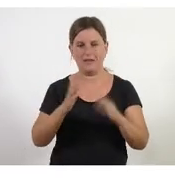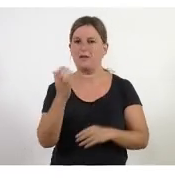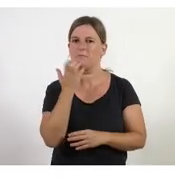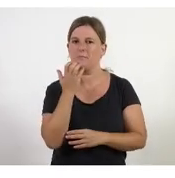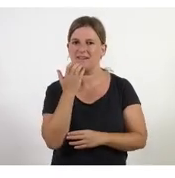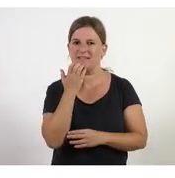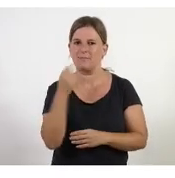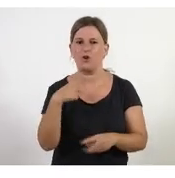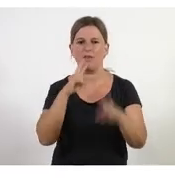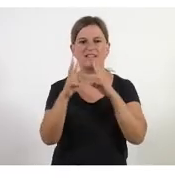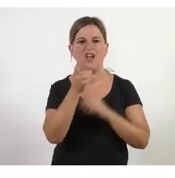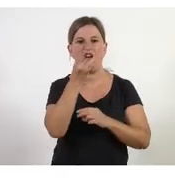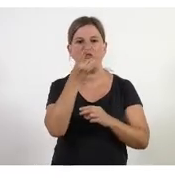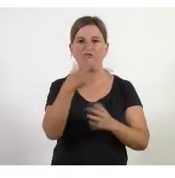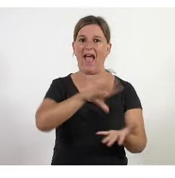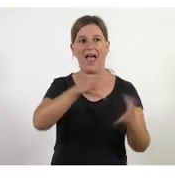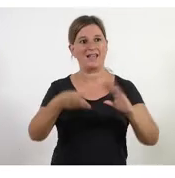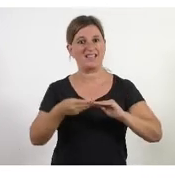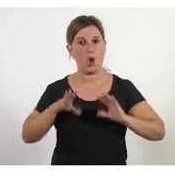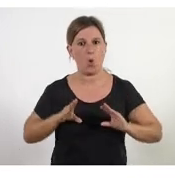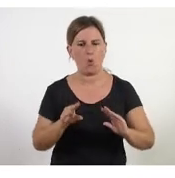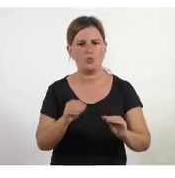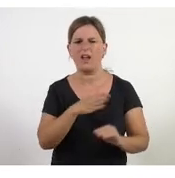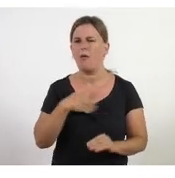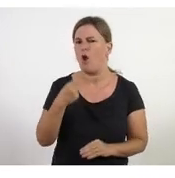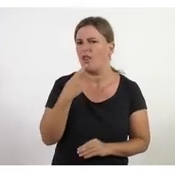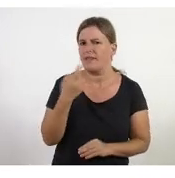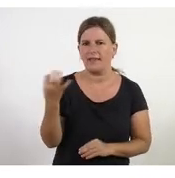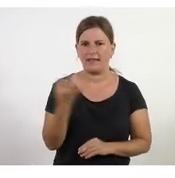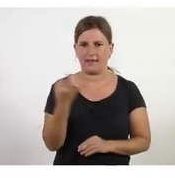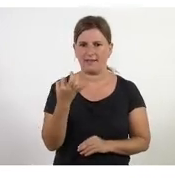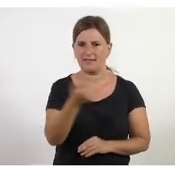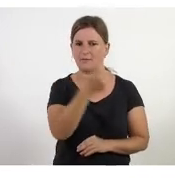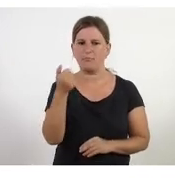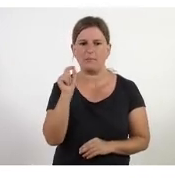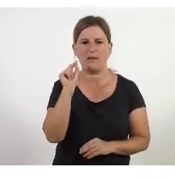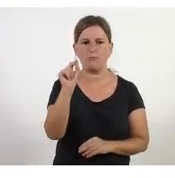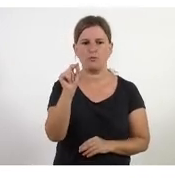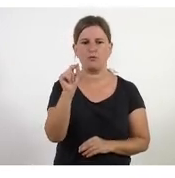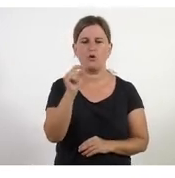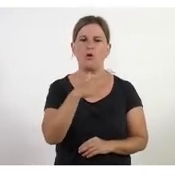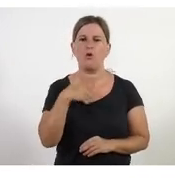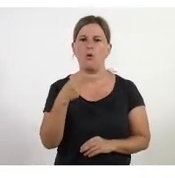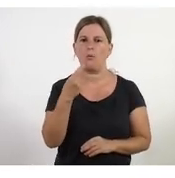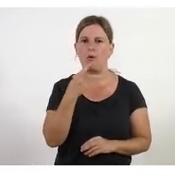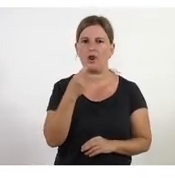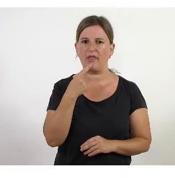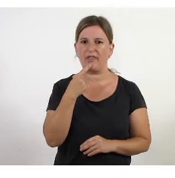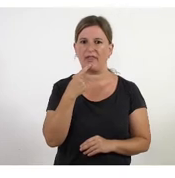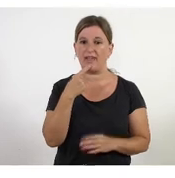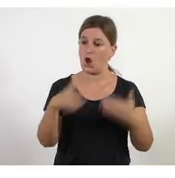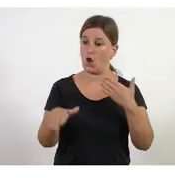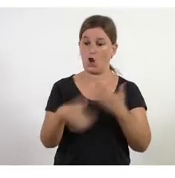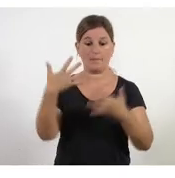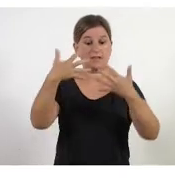de fàcil implementació, què volien dir? Doncs el primer punt, el més important, és que la posada en